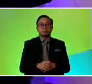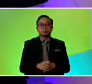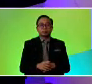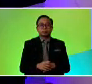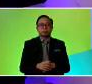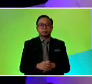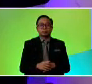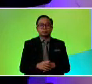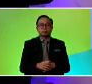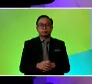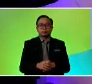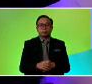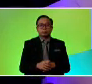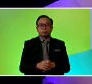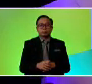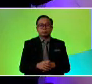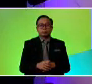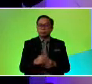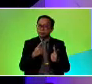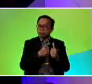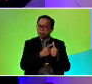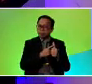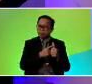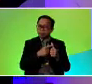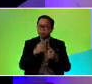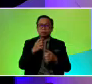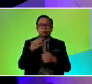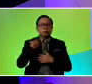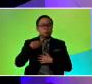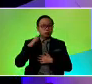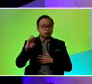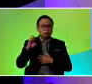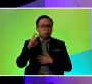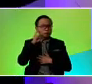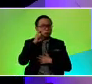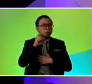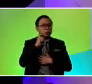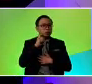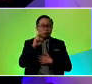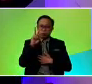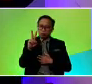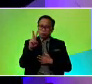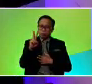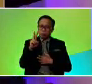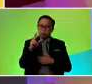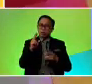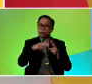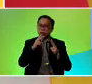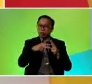itu oke pertama adalah ekspektasi seksual yang kedua adalah